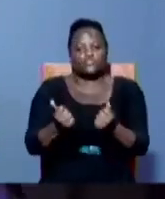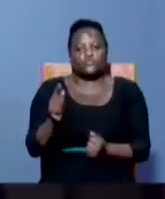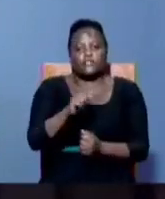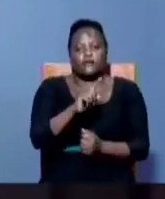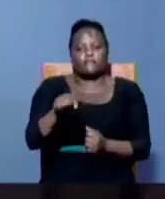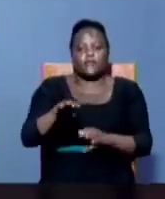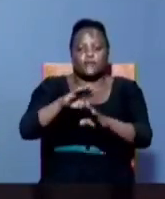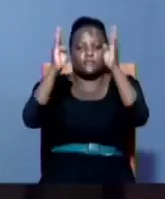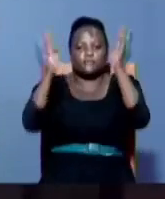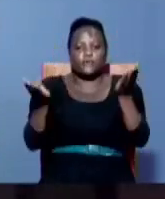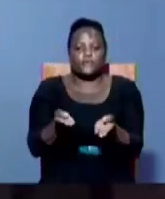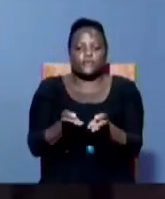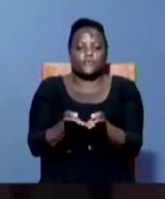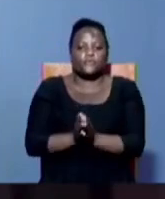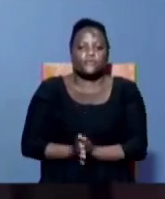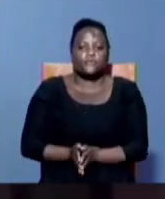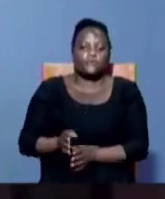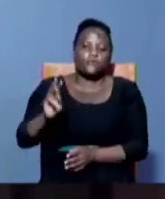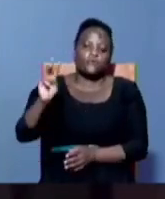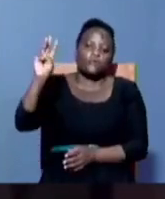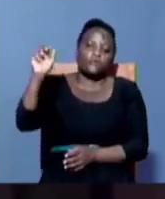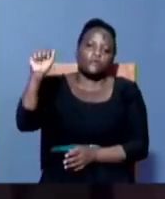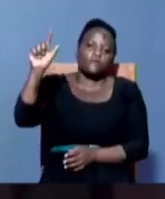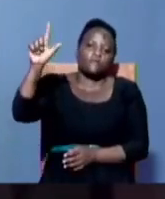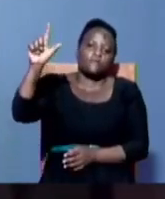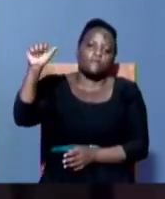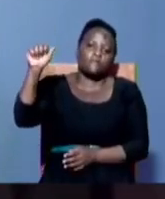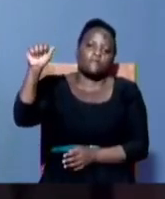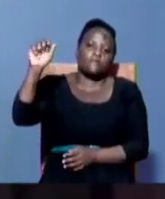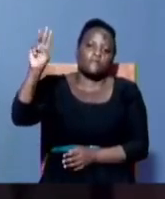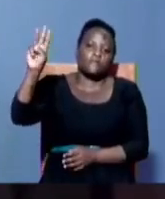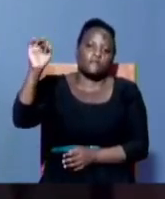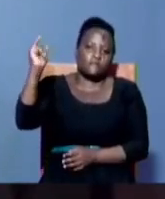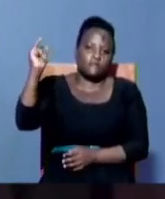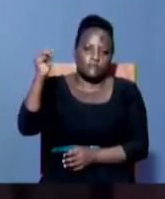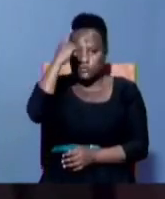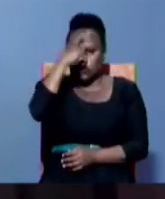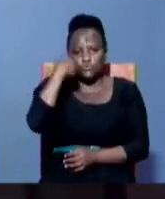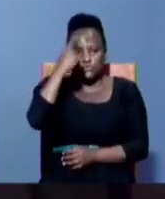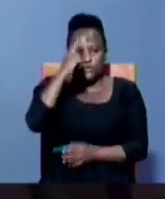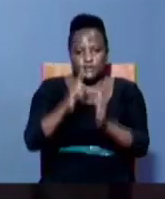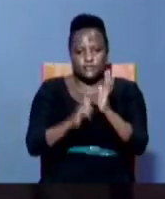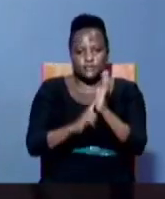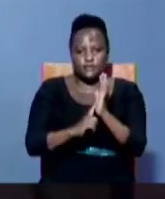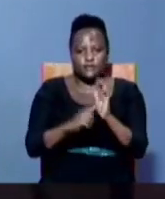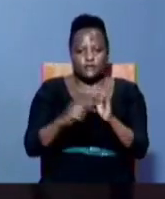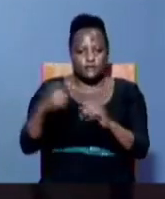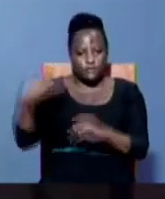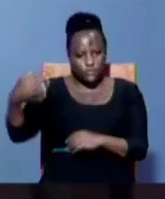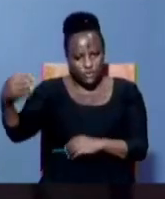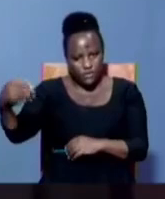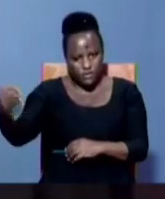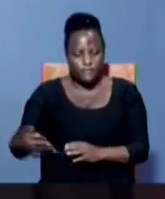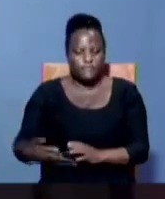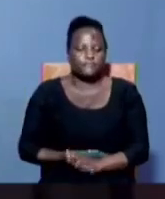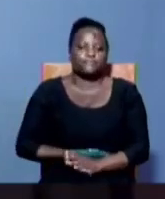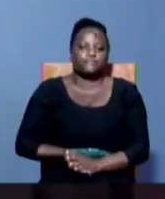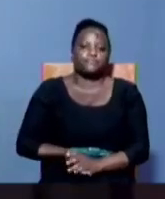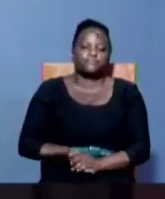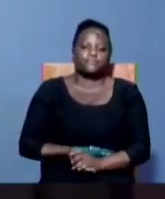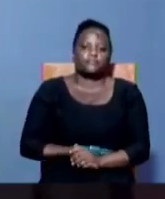Kwa mujibu wa Walawi moja mpaka sura ya sita na kuendelea, ilikuwa ni huduma ambazo zinahitaji damu